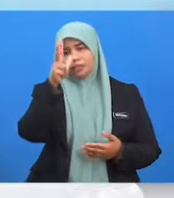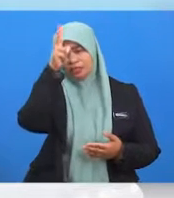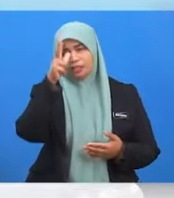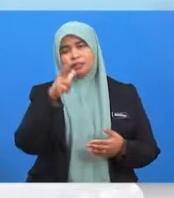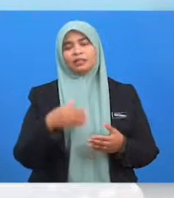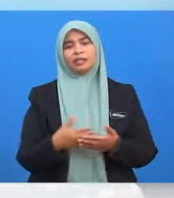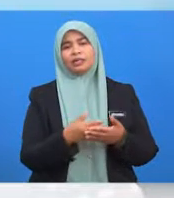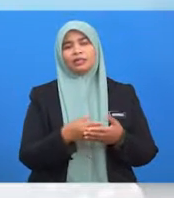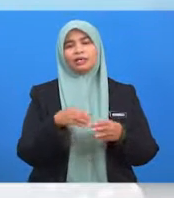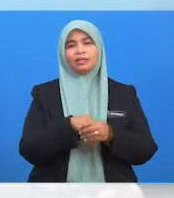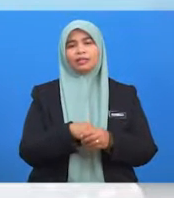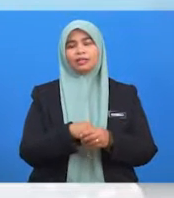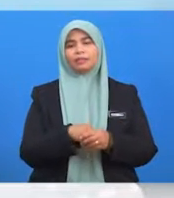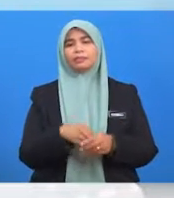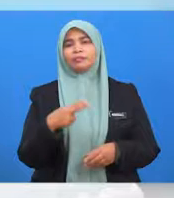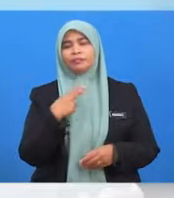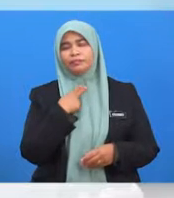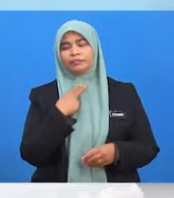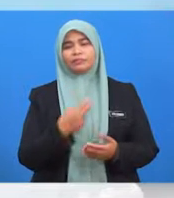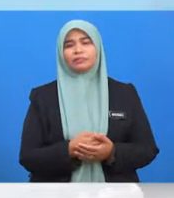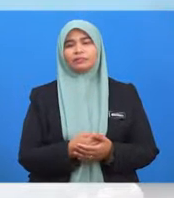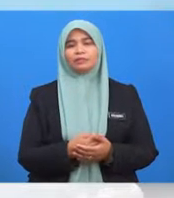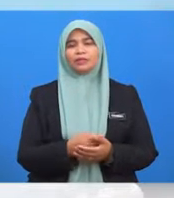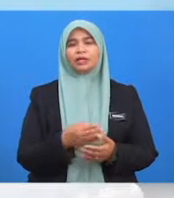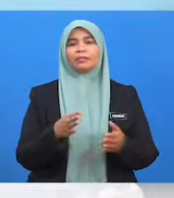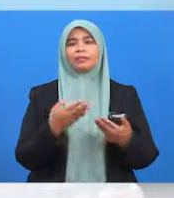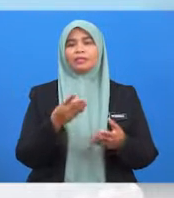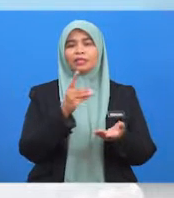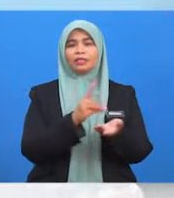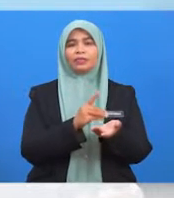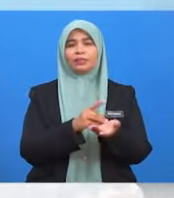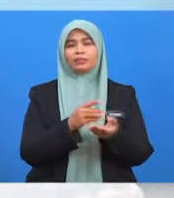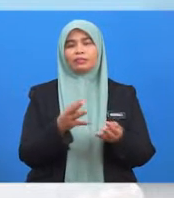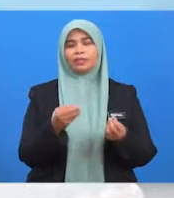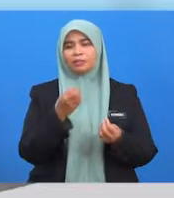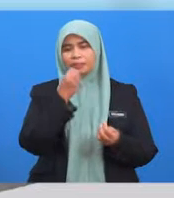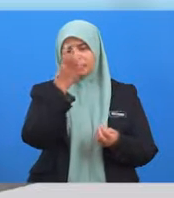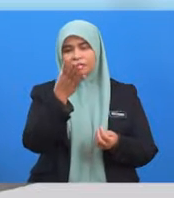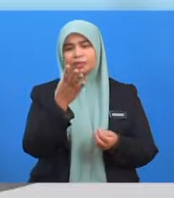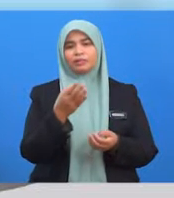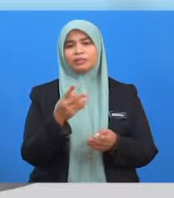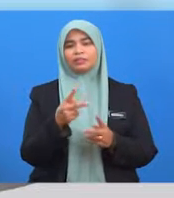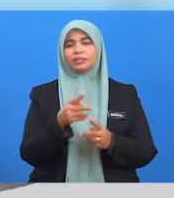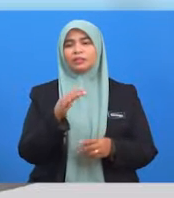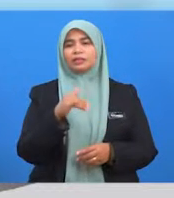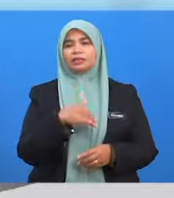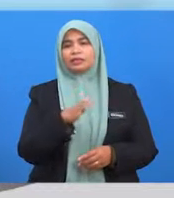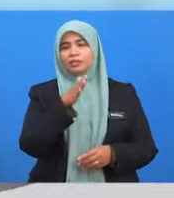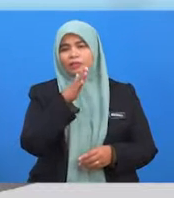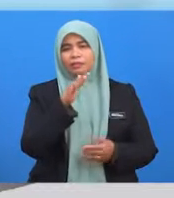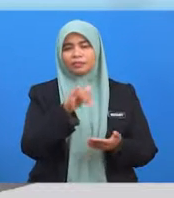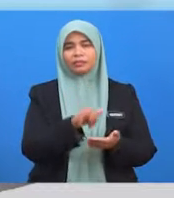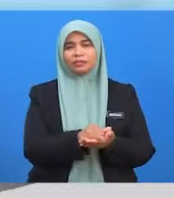dilakukan oleh doktor perubatan bagi memberi maklumat kepada ibu tersebut? Kamu pernah dengar